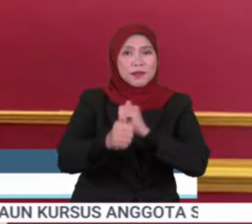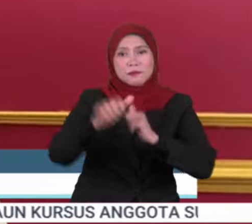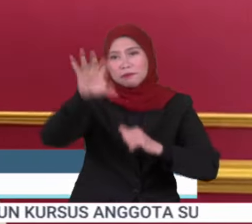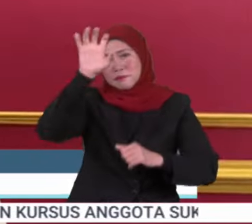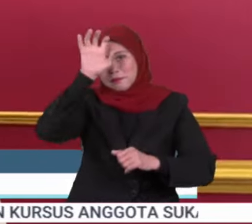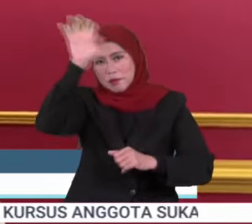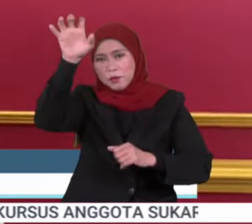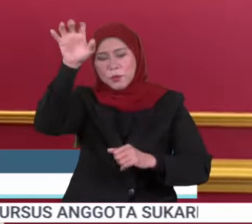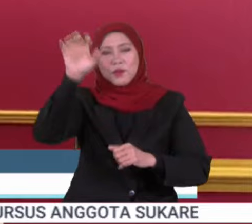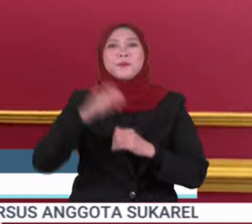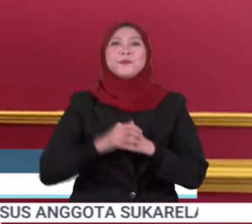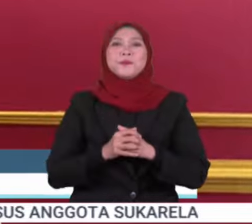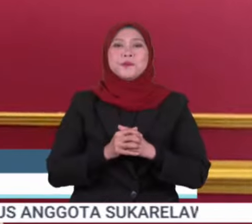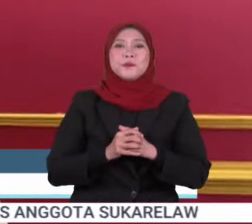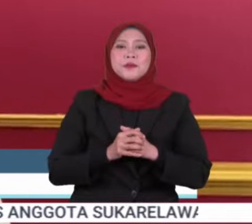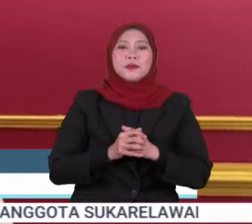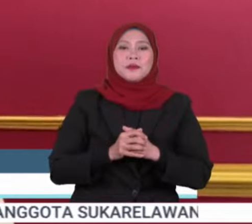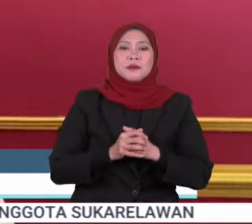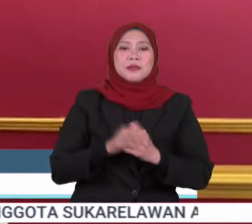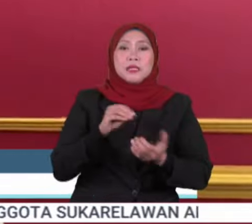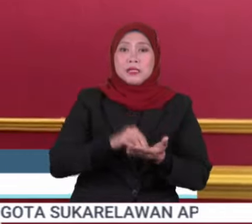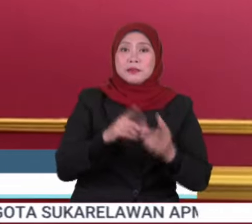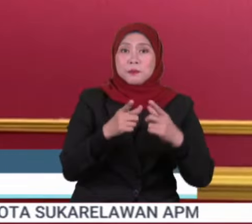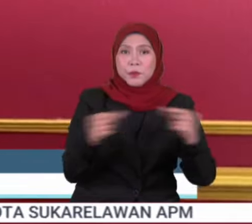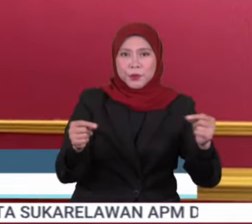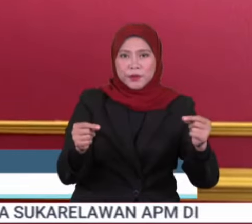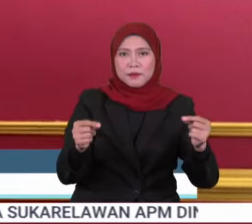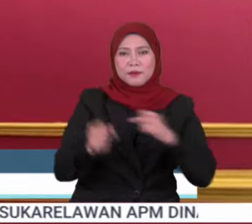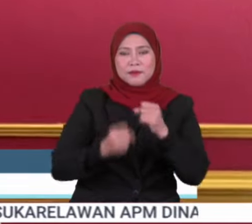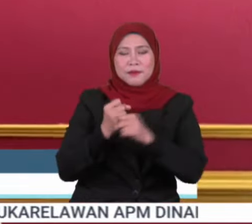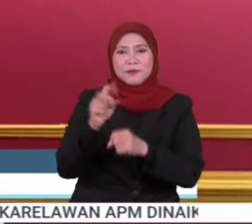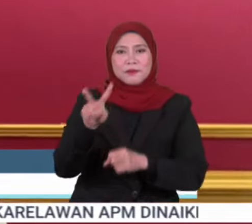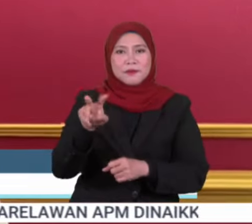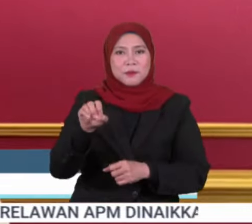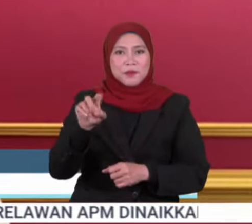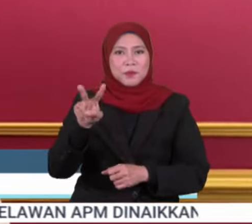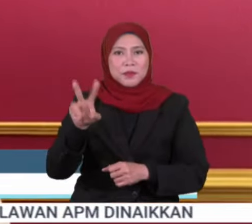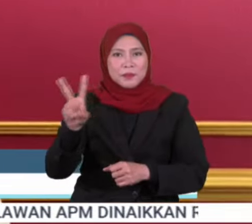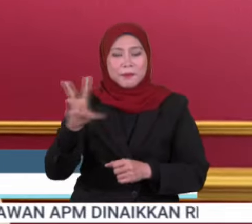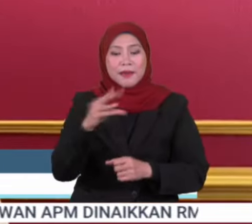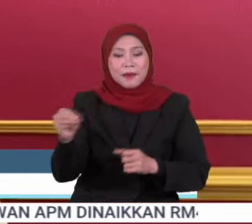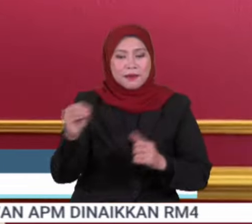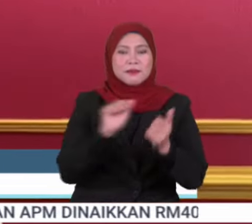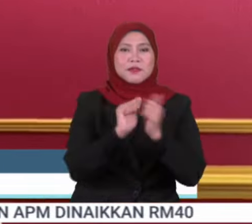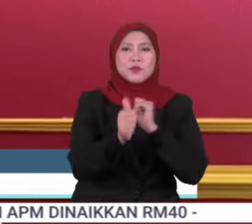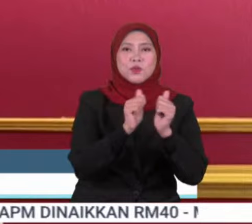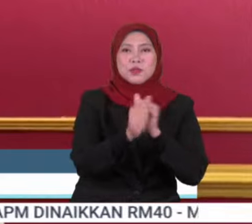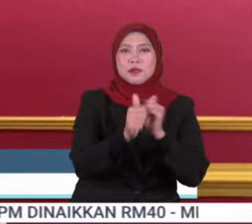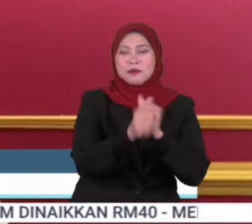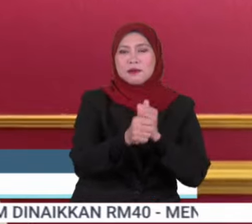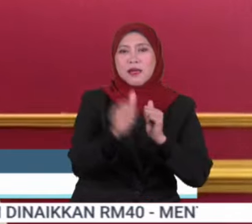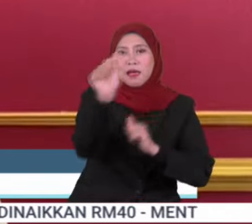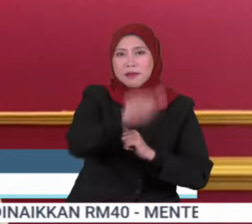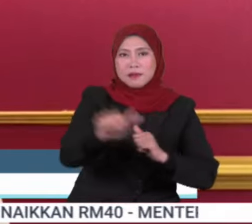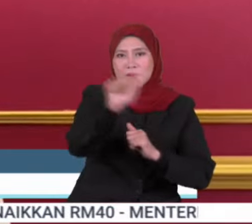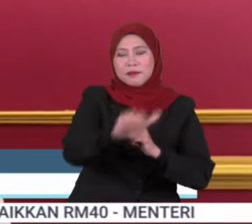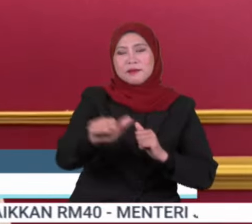Jepun pada tahun 2026, dalam sukan Asia di Doha, Qatar